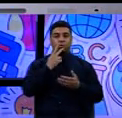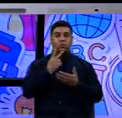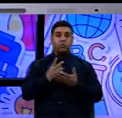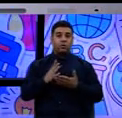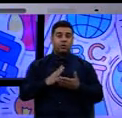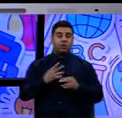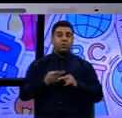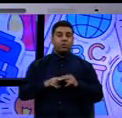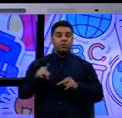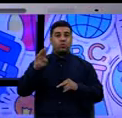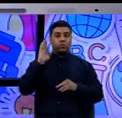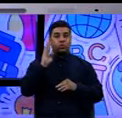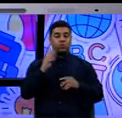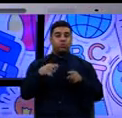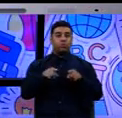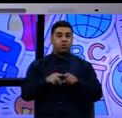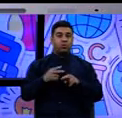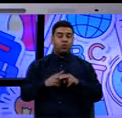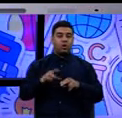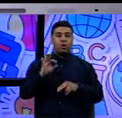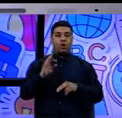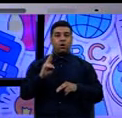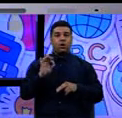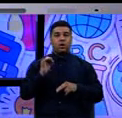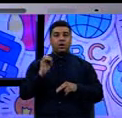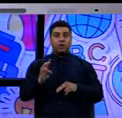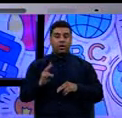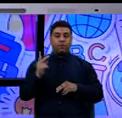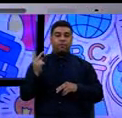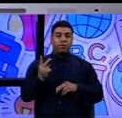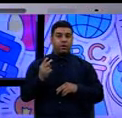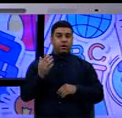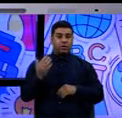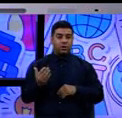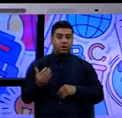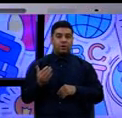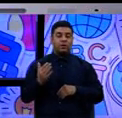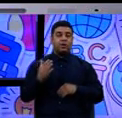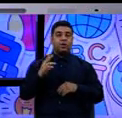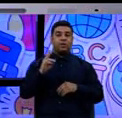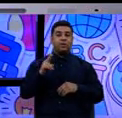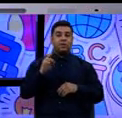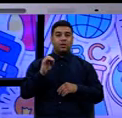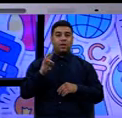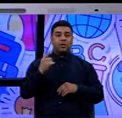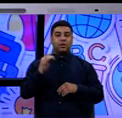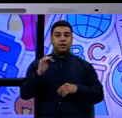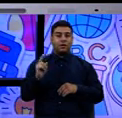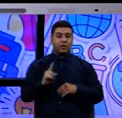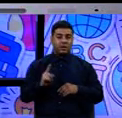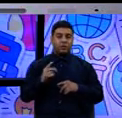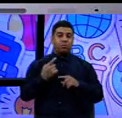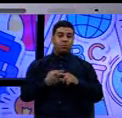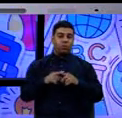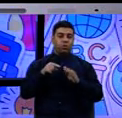ko'rib turgan suv havzasi bu okean edi, bolajonlar. Keyingisi esa dengiz.